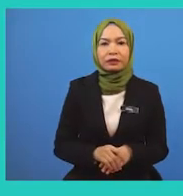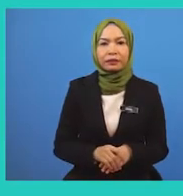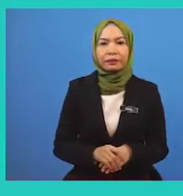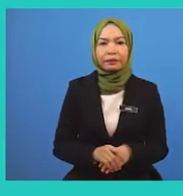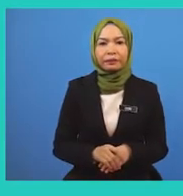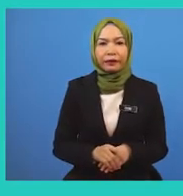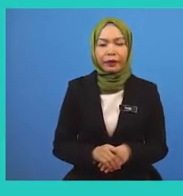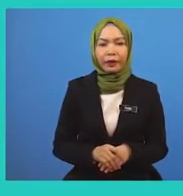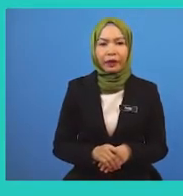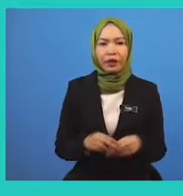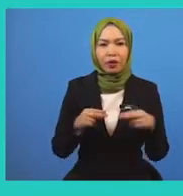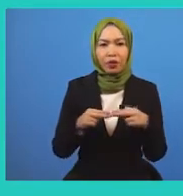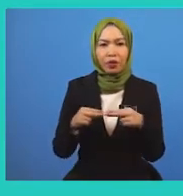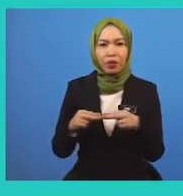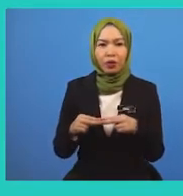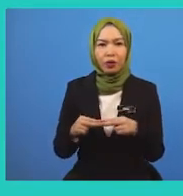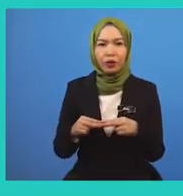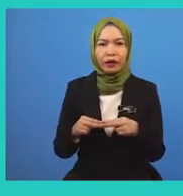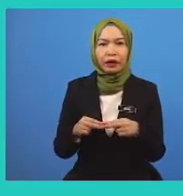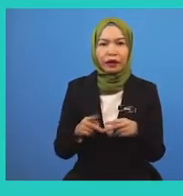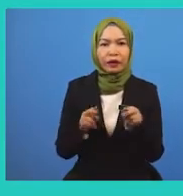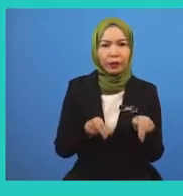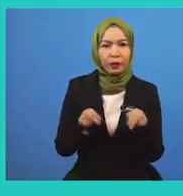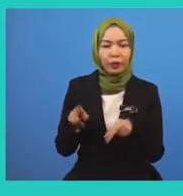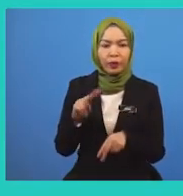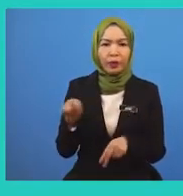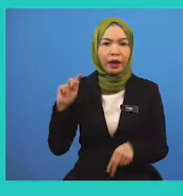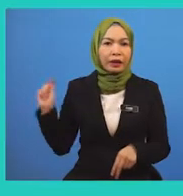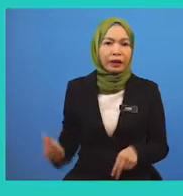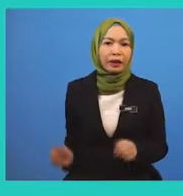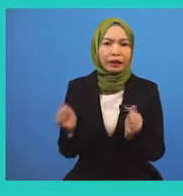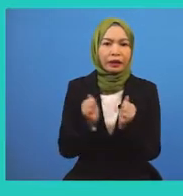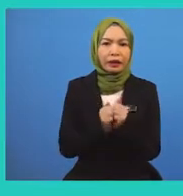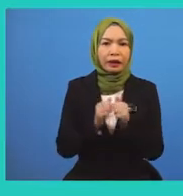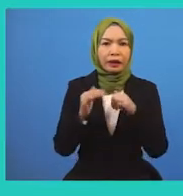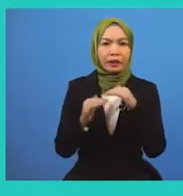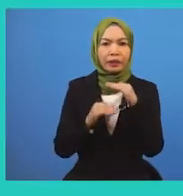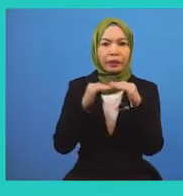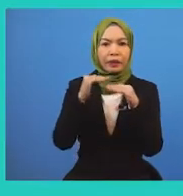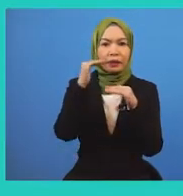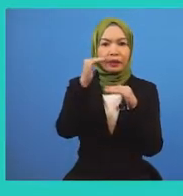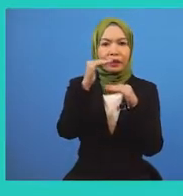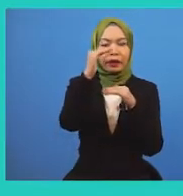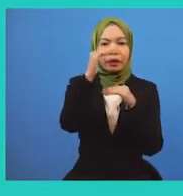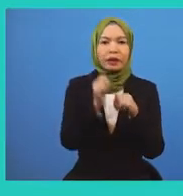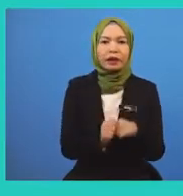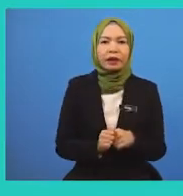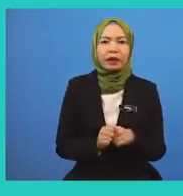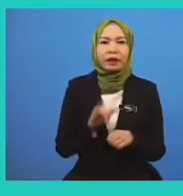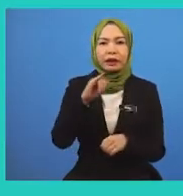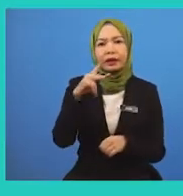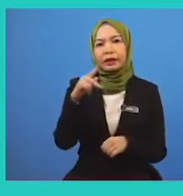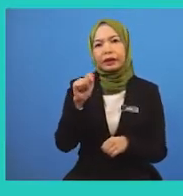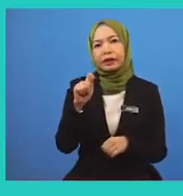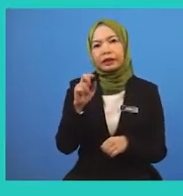keenam, menghubungkaitkan perubahan tenaga dengan pembentukan dan pemecahan ikatan.